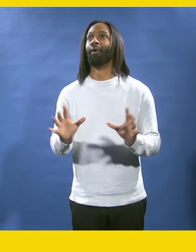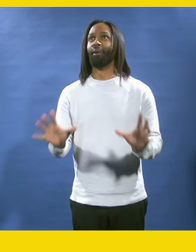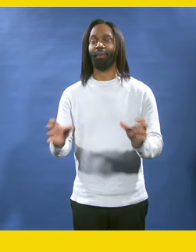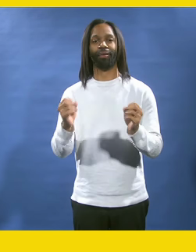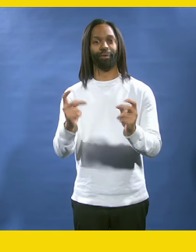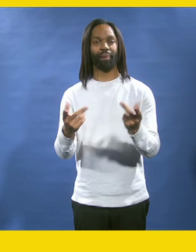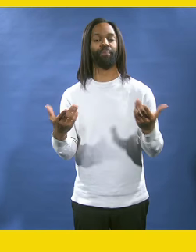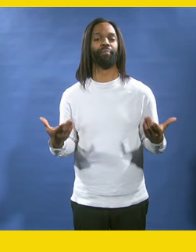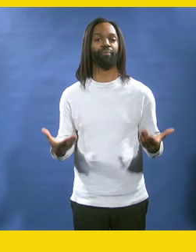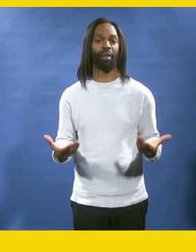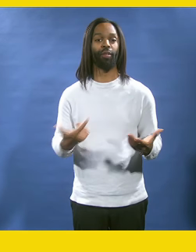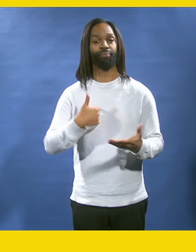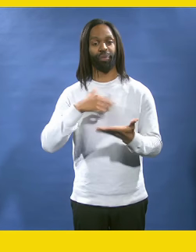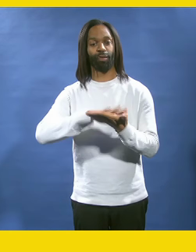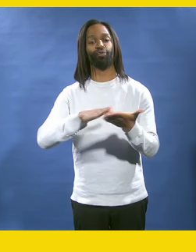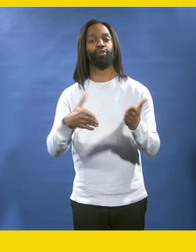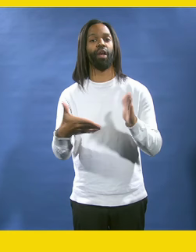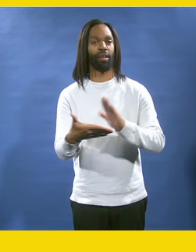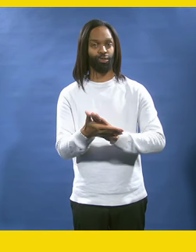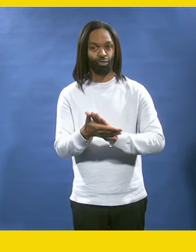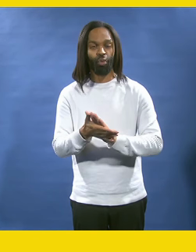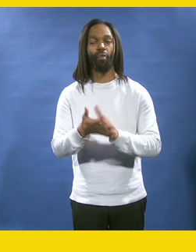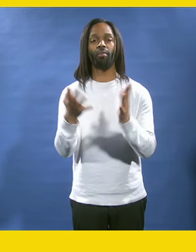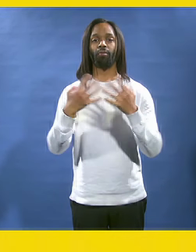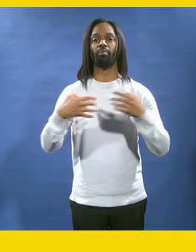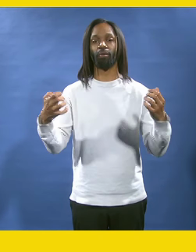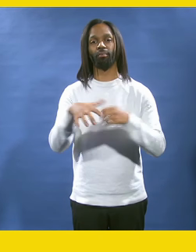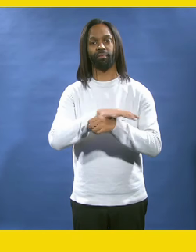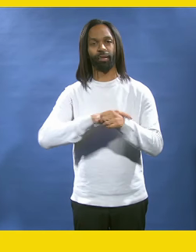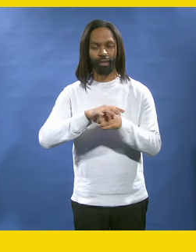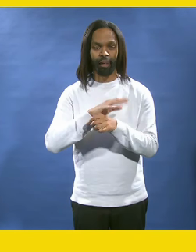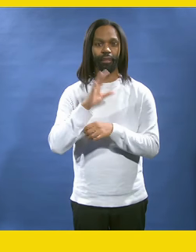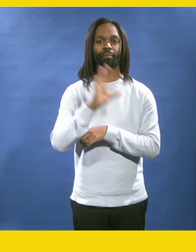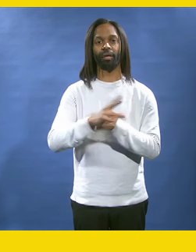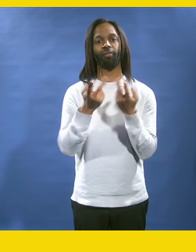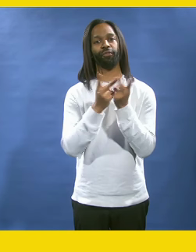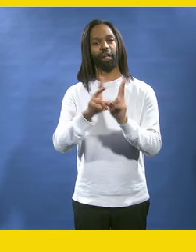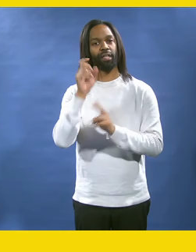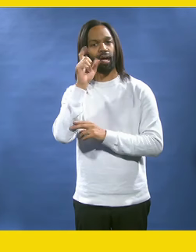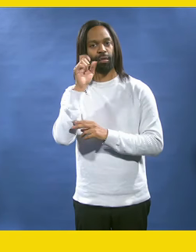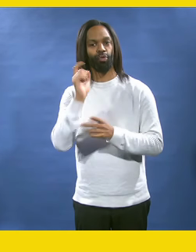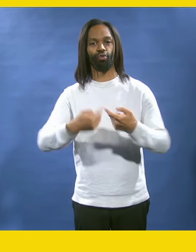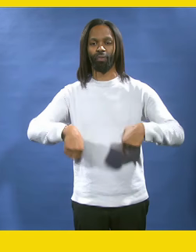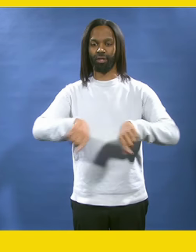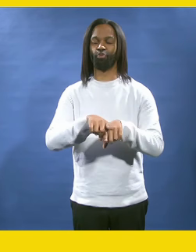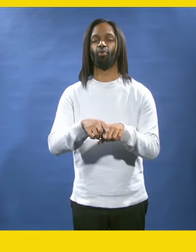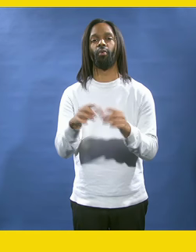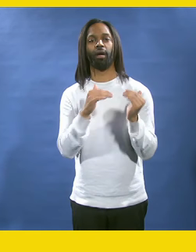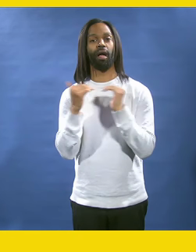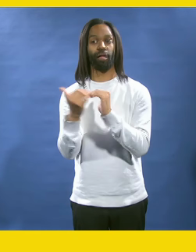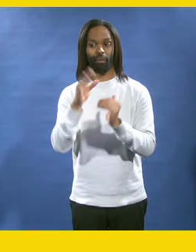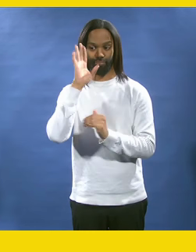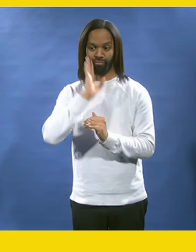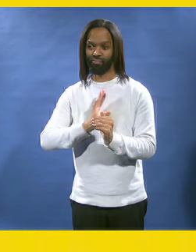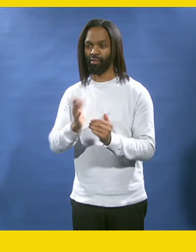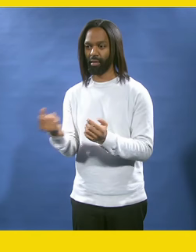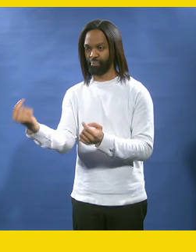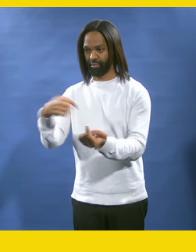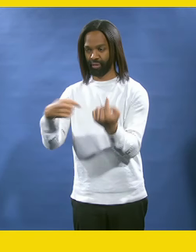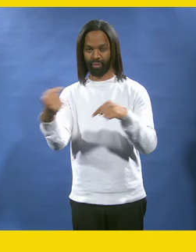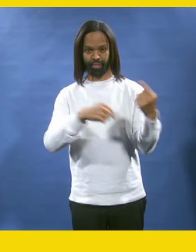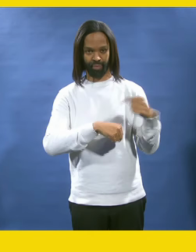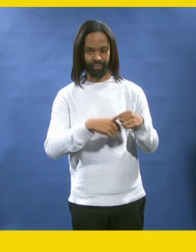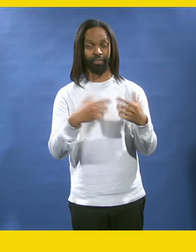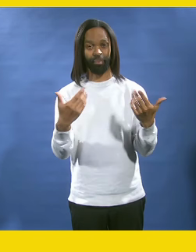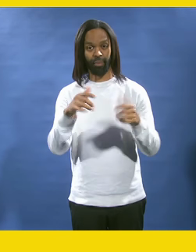appeler les associations de la commission plénière égalité de la ville de Strasbourg à me rejoindre sur scène. Et